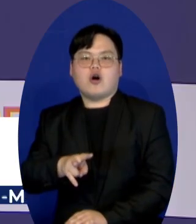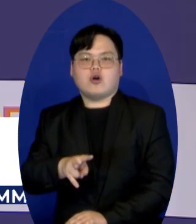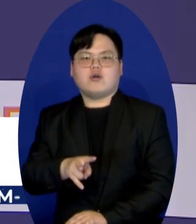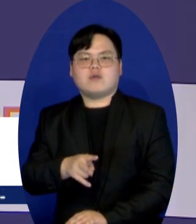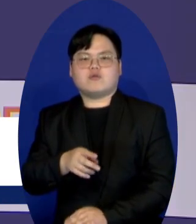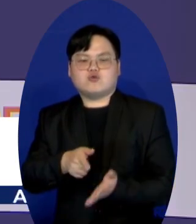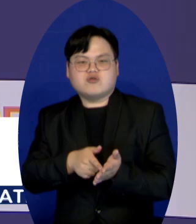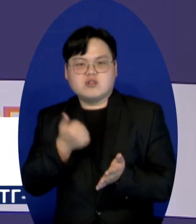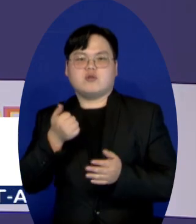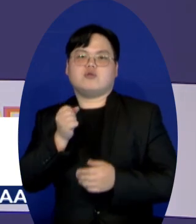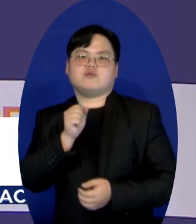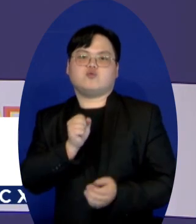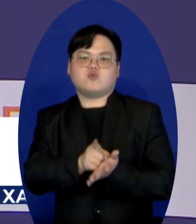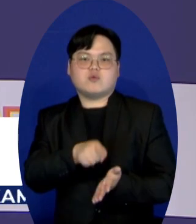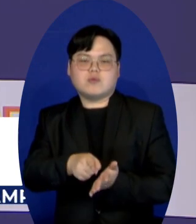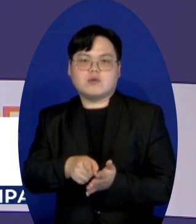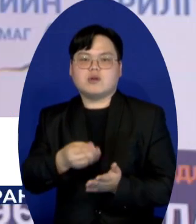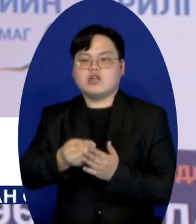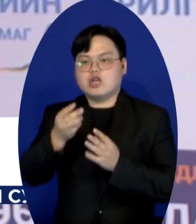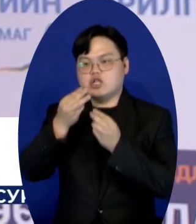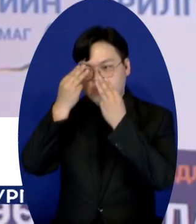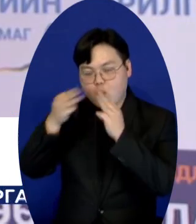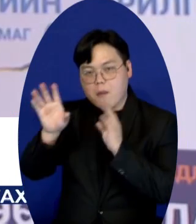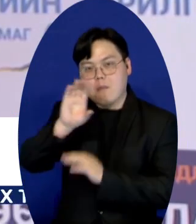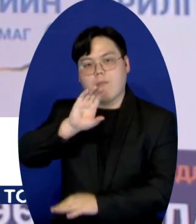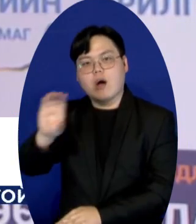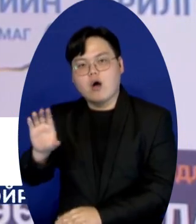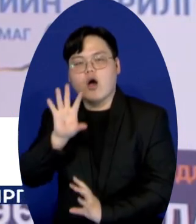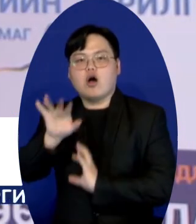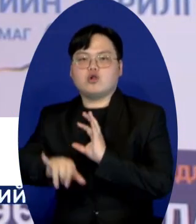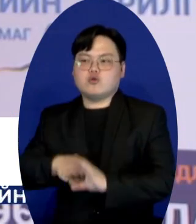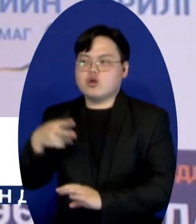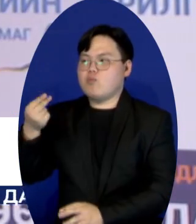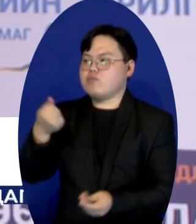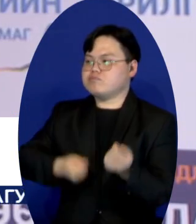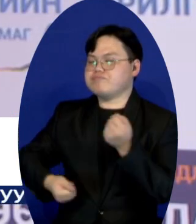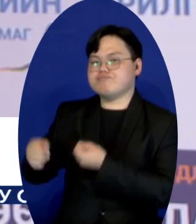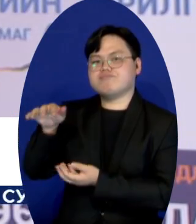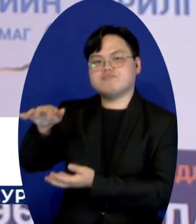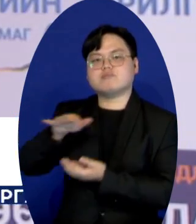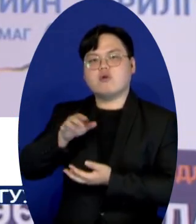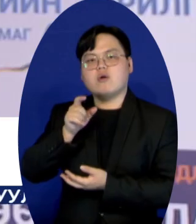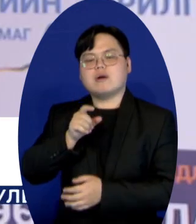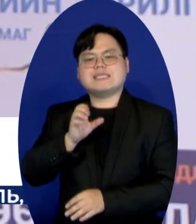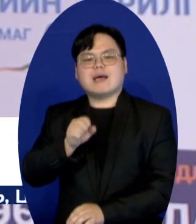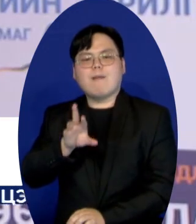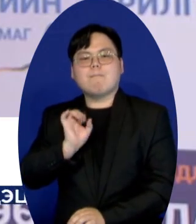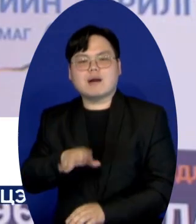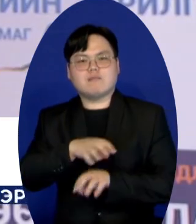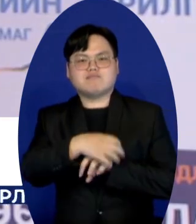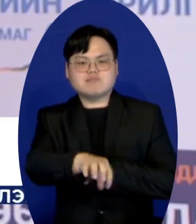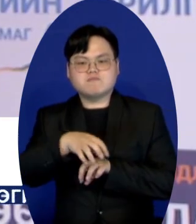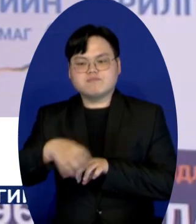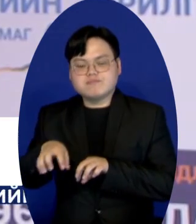байгаа. Төр хувийн хвшил, эрдэм шинжилгээний байгууллага, олон улсын одоо өрн боловч нартай хэрхэн одоо энэ салбар хоорондын уялдааг